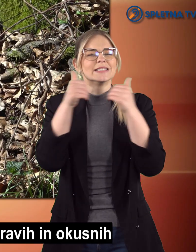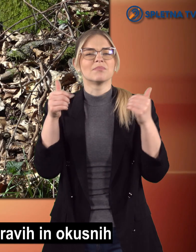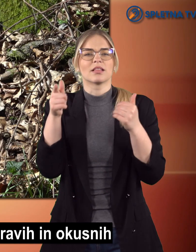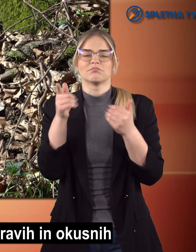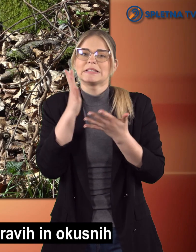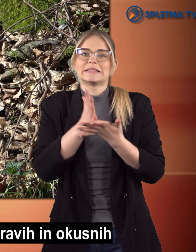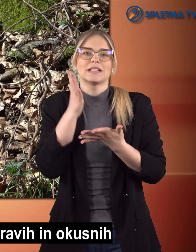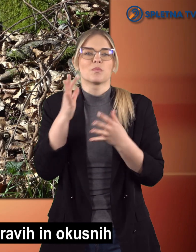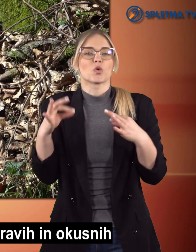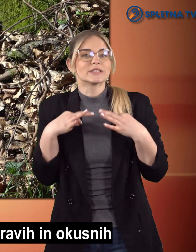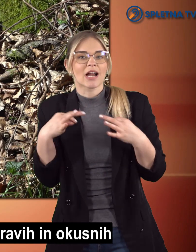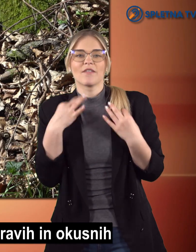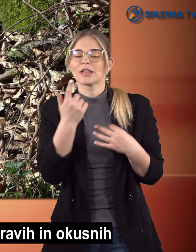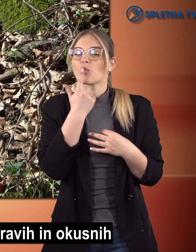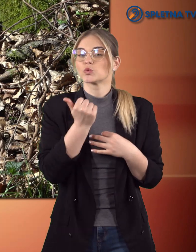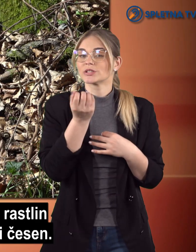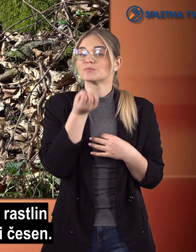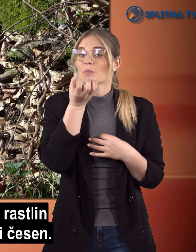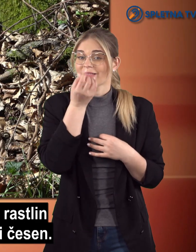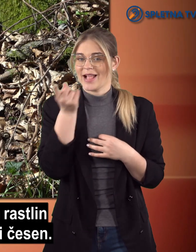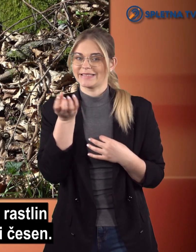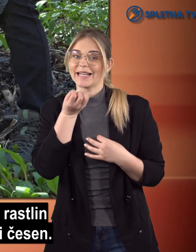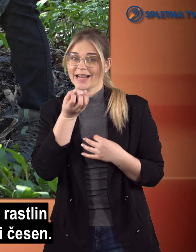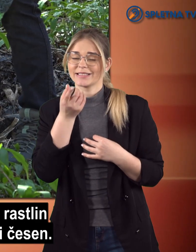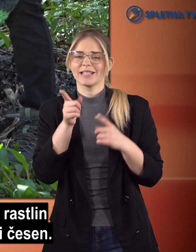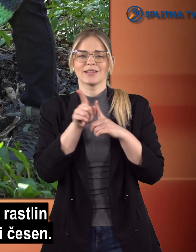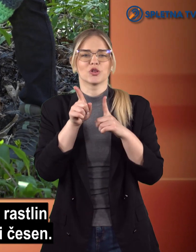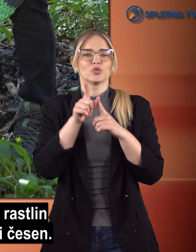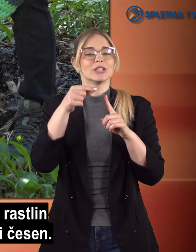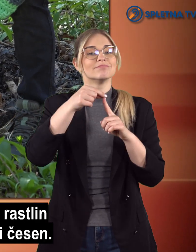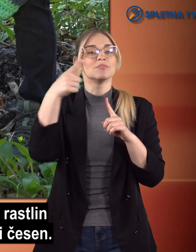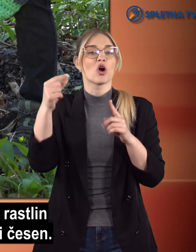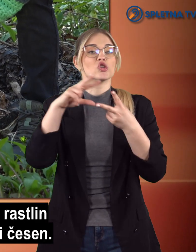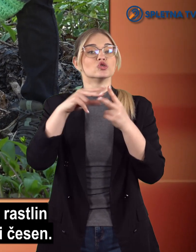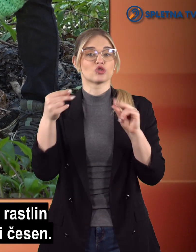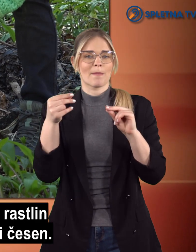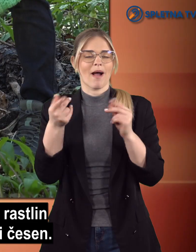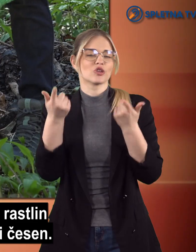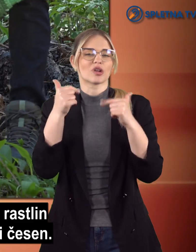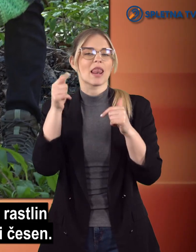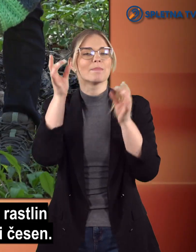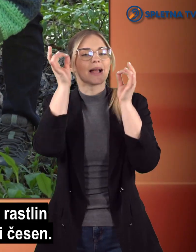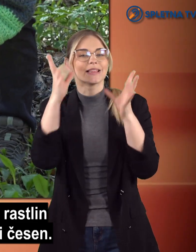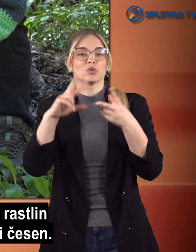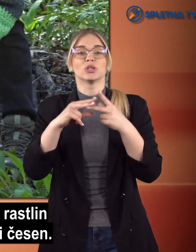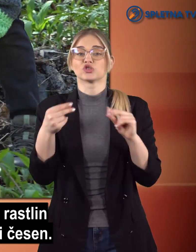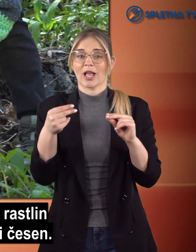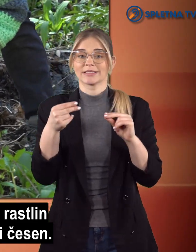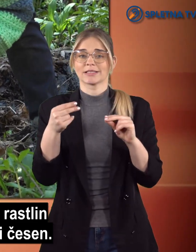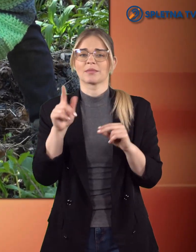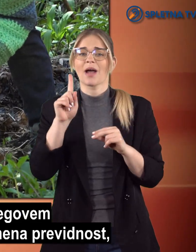Še ena izmed izjemno zdravih in okusnih spomladanskih rastlin je čemaž ali divji česen.